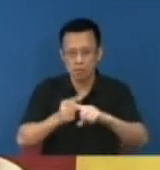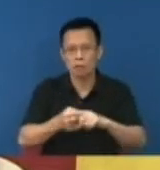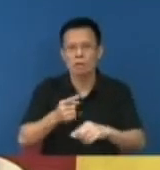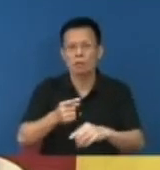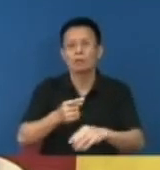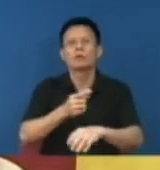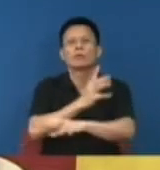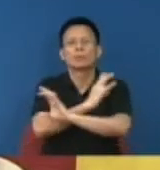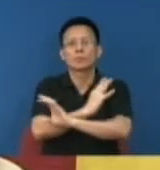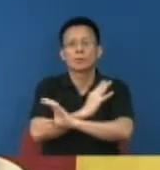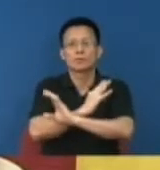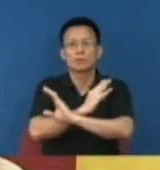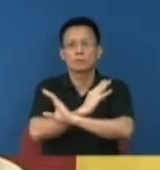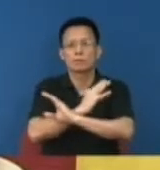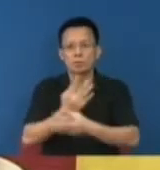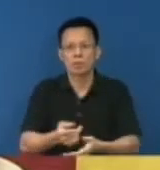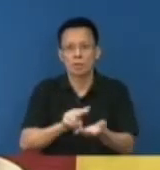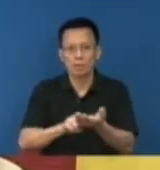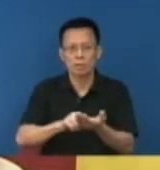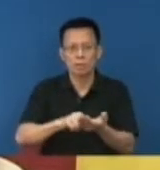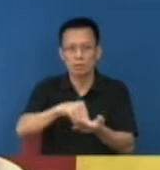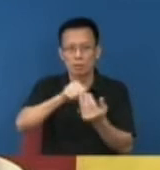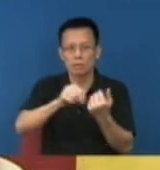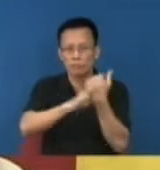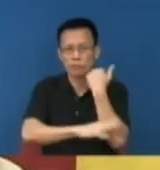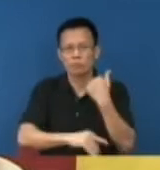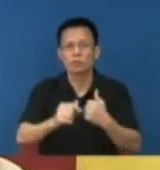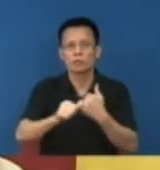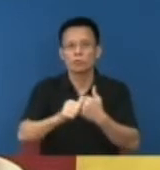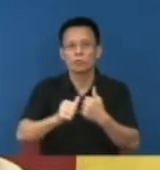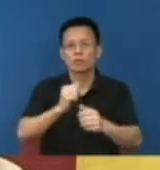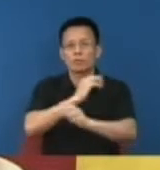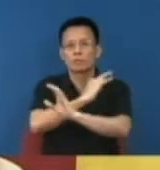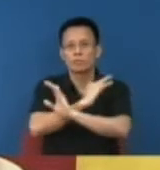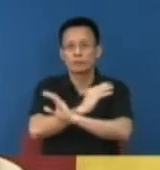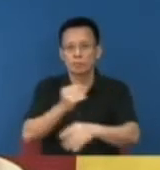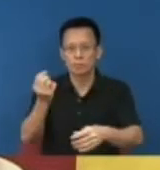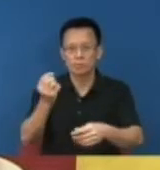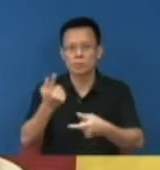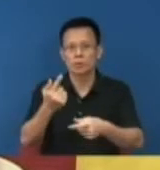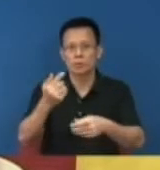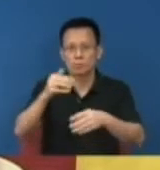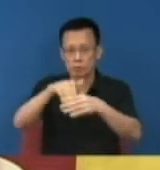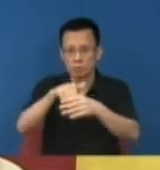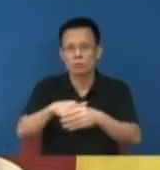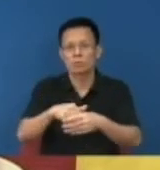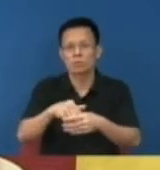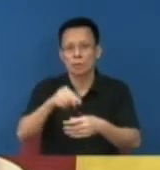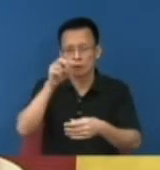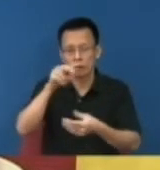現任嘅立法會議員辭職之後再選，係會有憲制嘅問題。第二，佢都係睇到嘅，如果